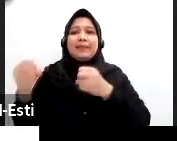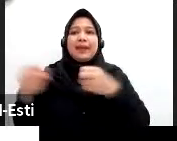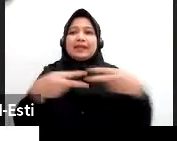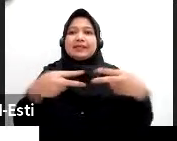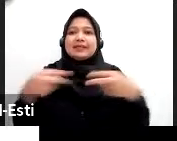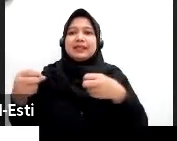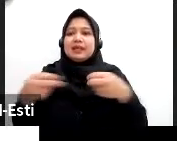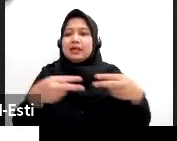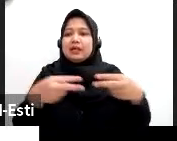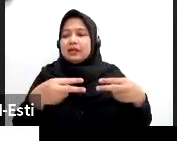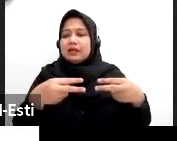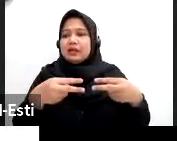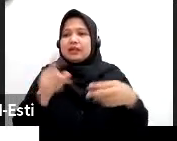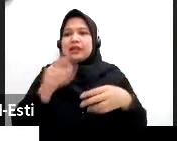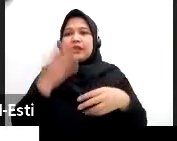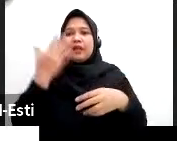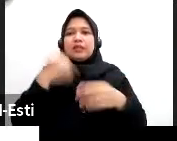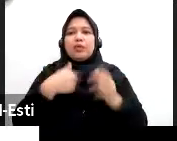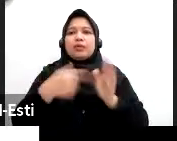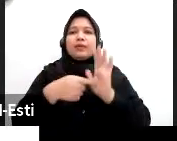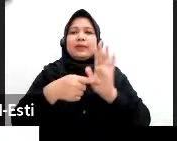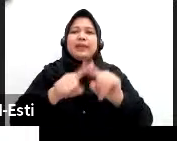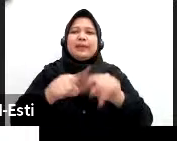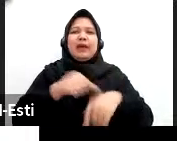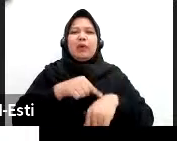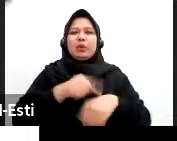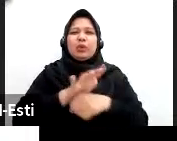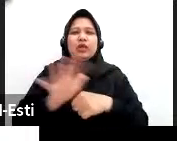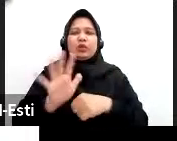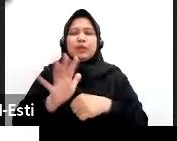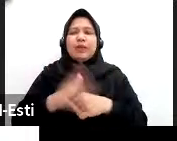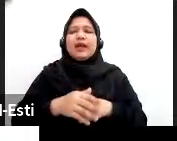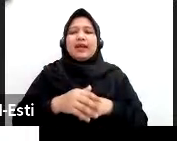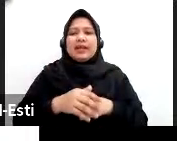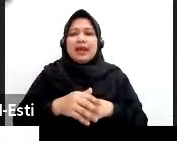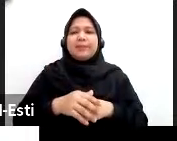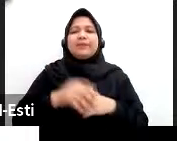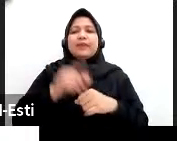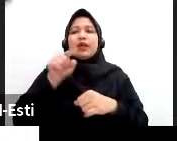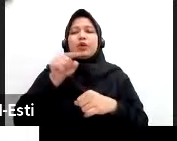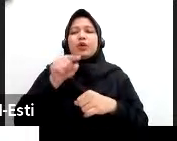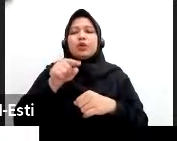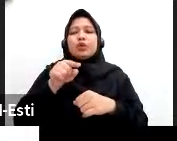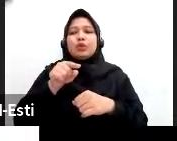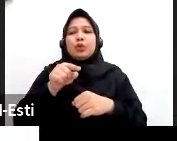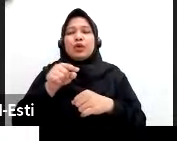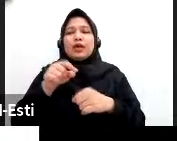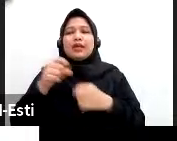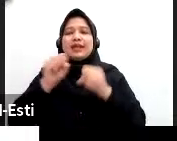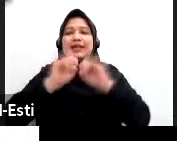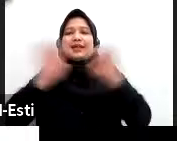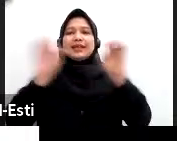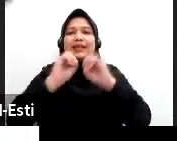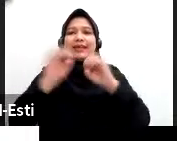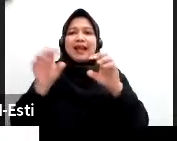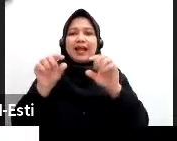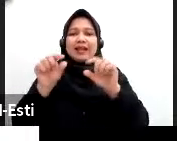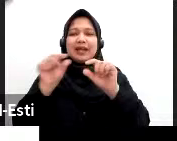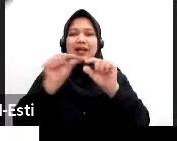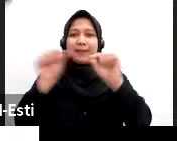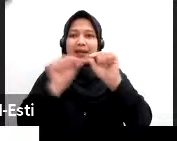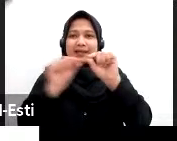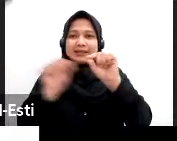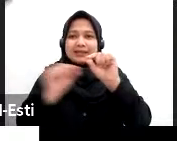juga tapi saya tetap waktu itu akan cukup kategori iklan baris itu tidak memfasilitasi transaksi sehingga terjadi apabila terjadi sesuatu